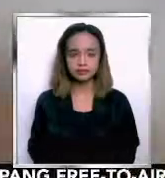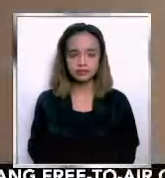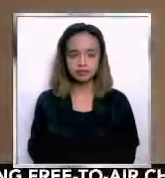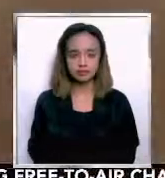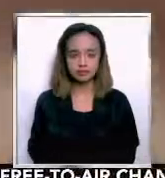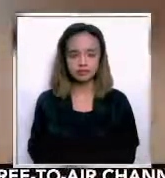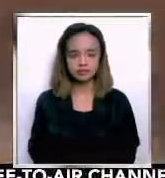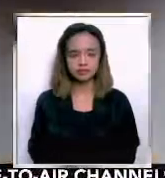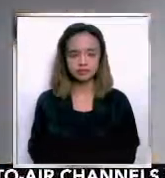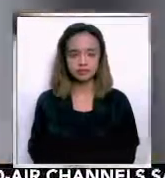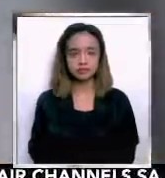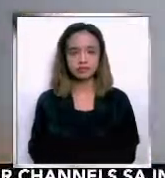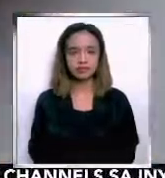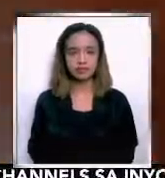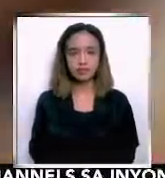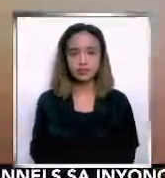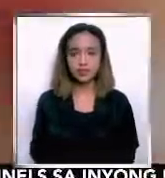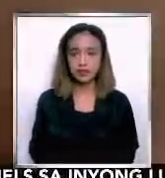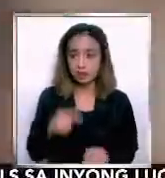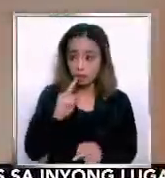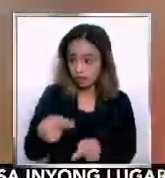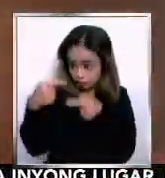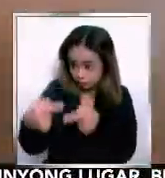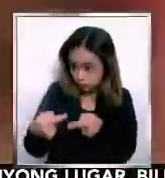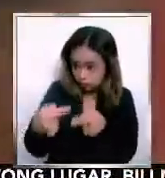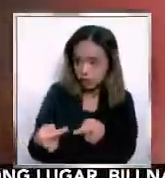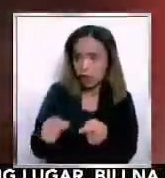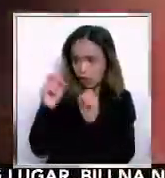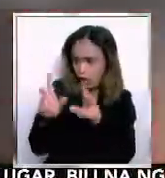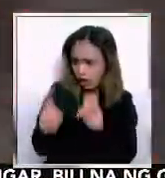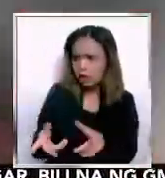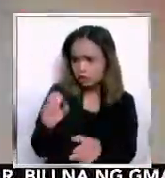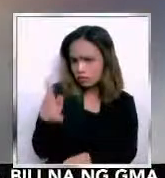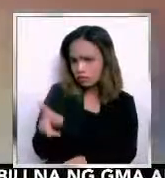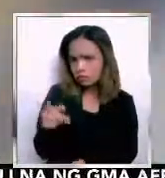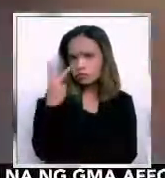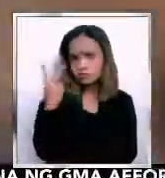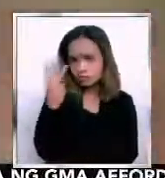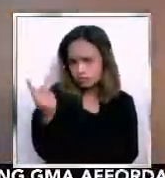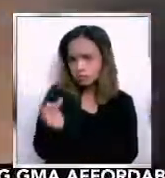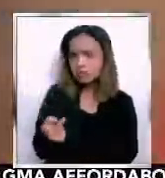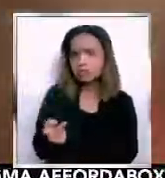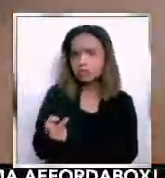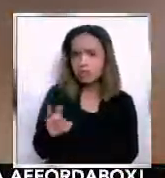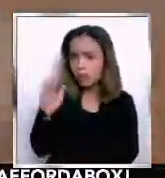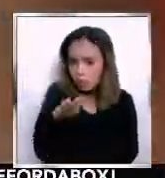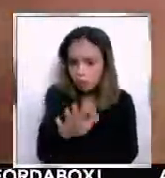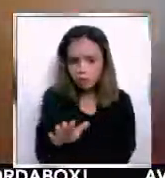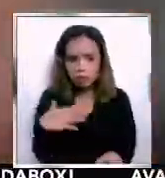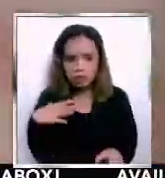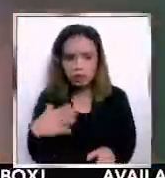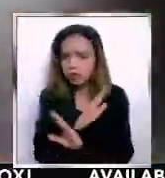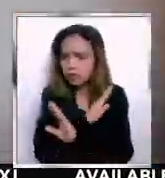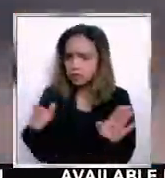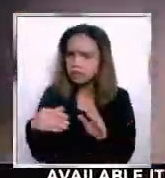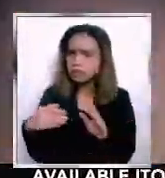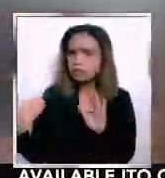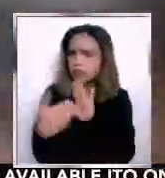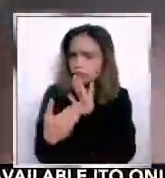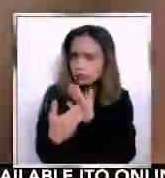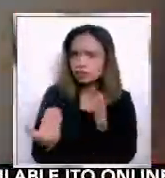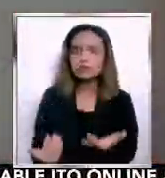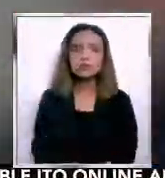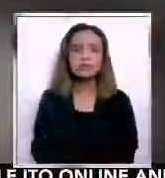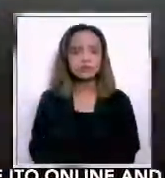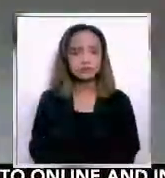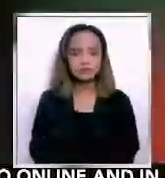Ah, pinalakol mo ako, ha? O, sige, o. Kamanaan ako, Toy. Uy! Kamanaan ako, Toy. Kamanaan